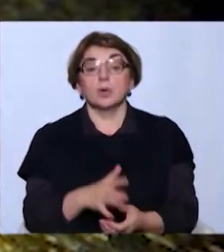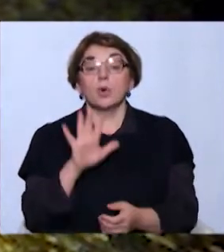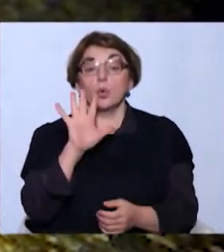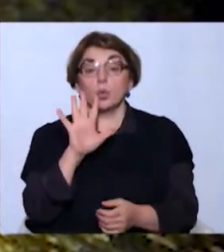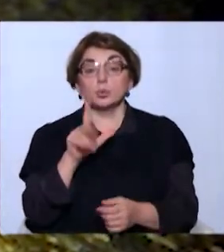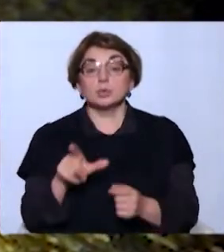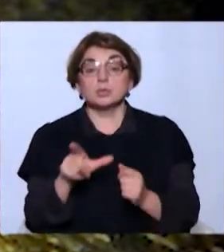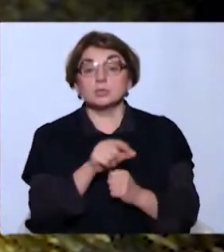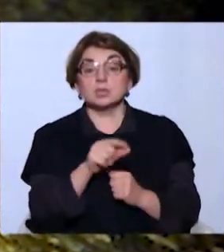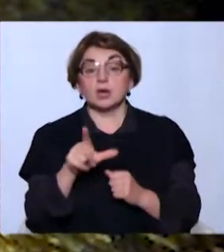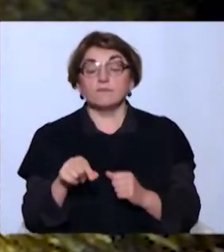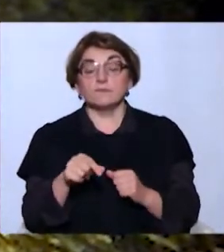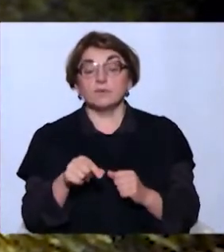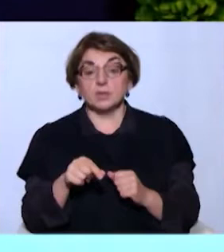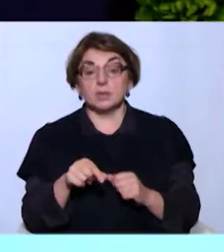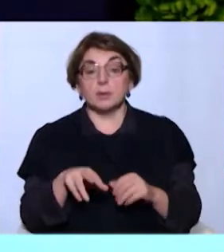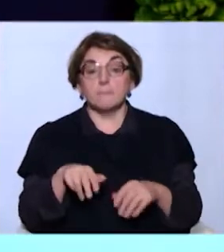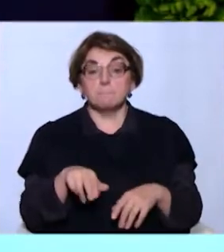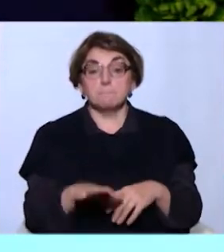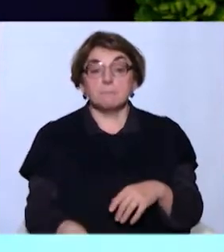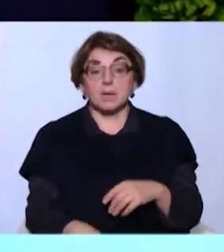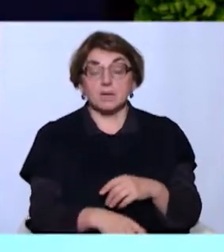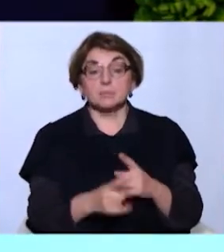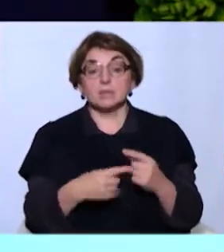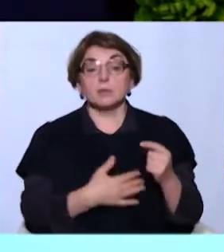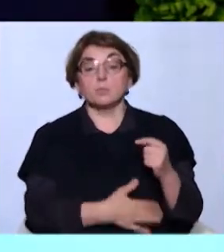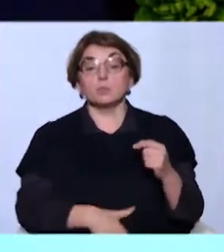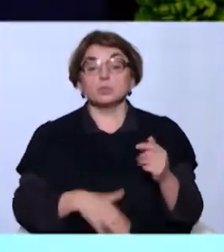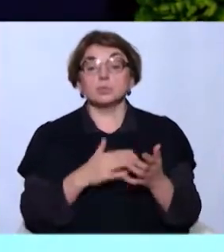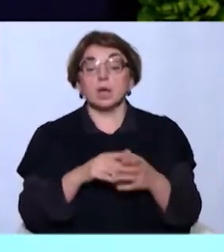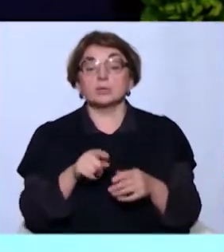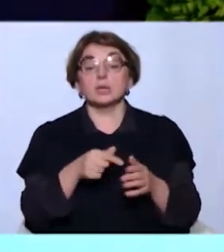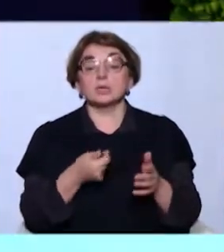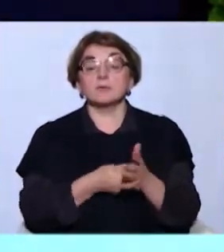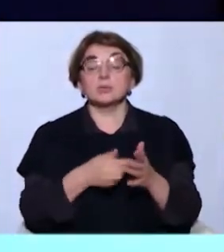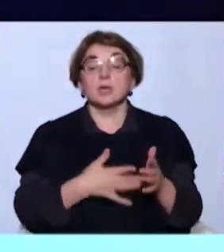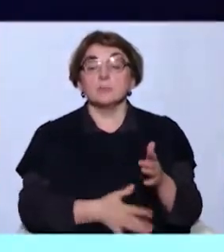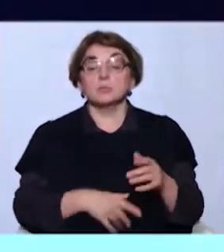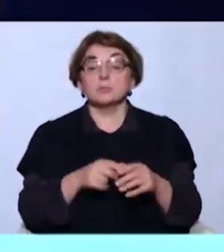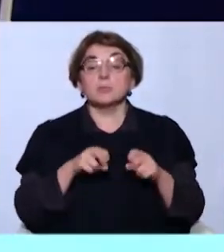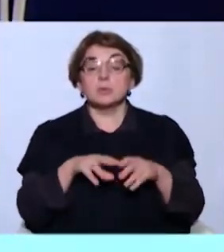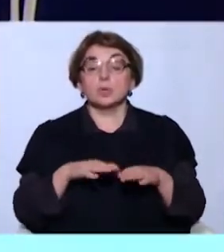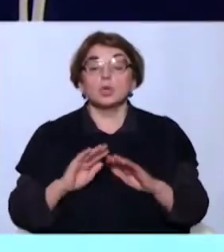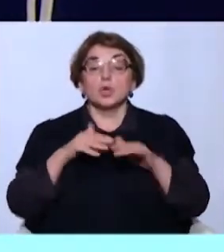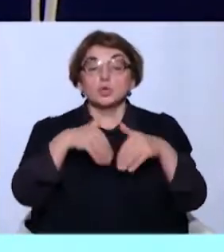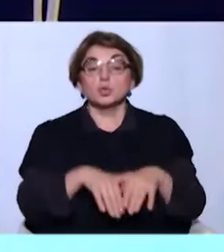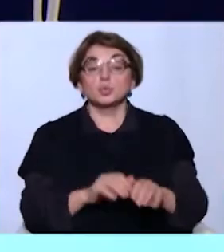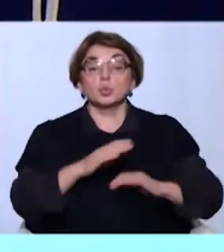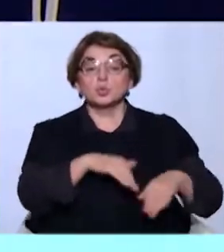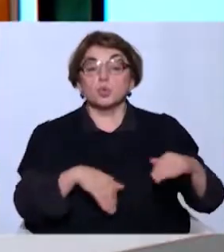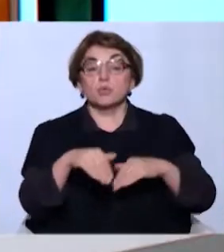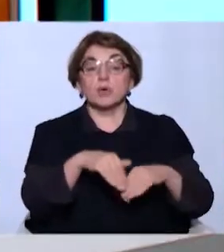წვილი სასიარულო ფეხი და მუცელზე ასევე კიდი აქვს კიდურები, რომელიც ცურვაში ეხმარება.